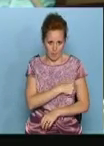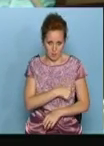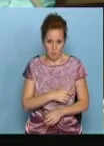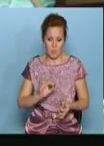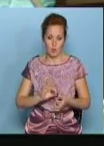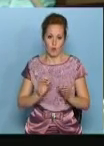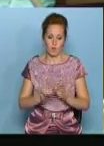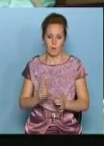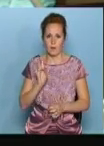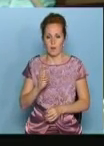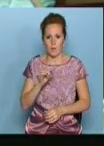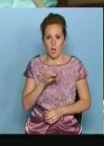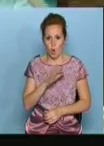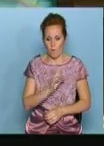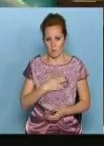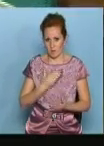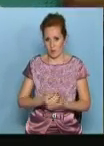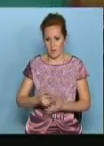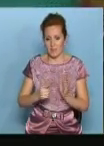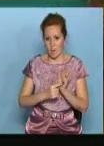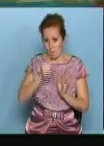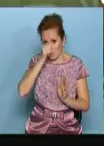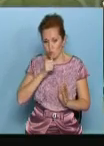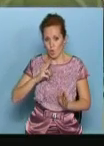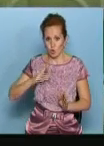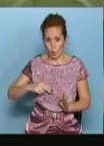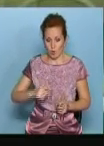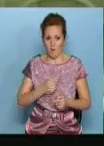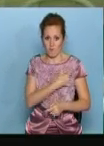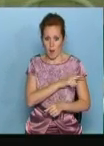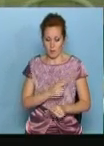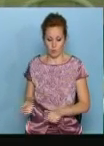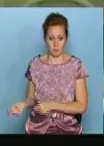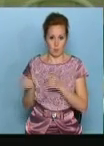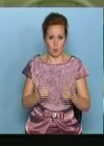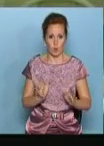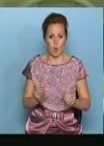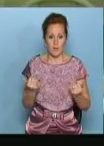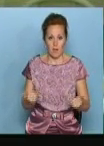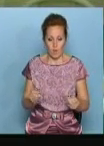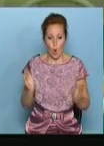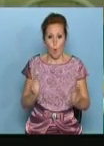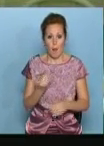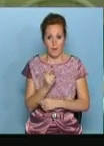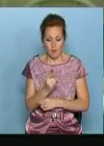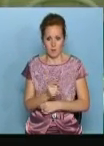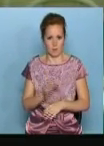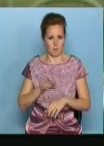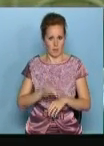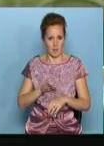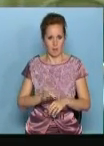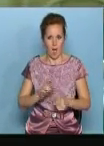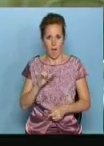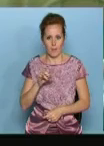Ижевчанка Наталья Назарова со своей 7-месячной дочкой в инфекционную больницу поступили только сегодня. У маленькой Нади подозрение на энтеровирус.